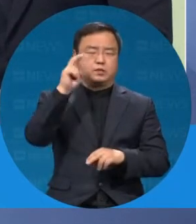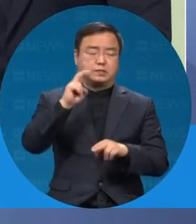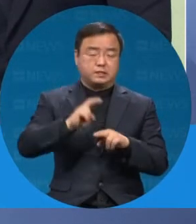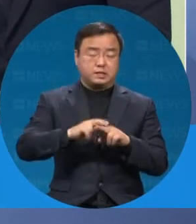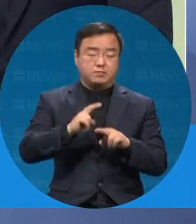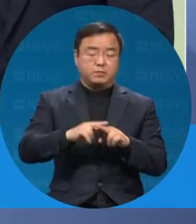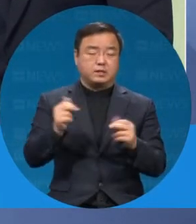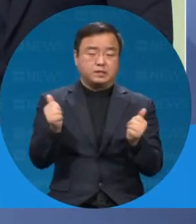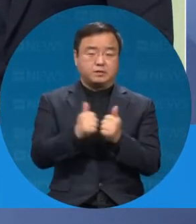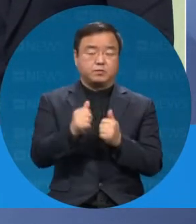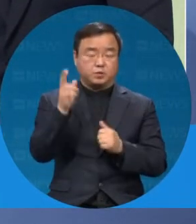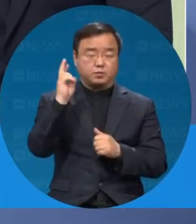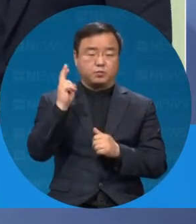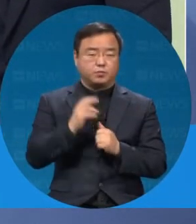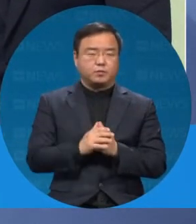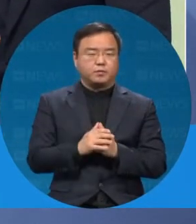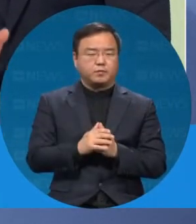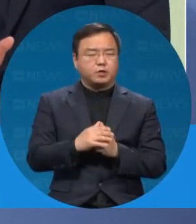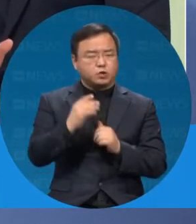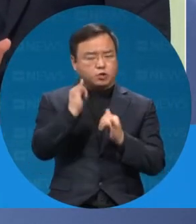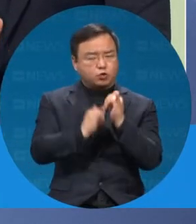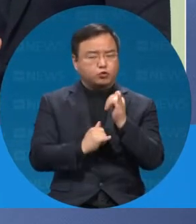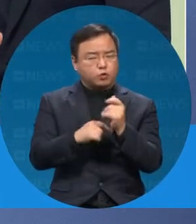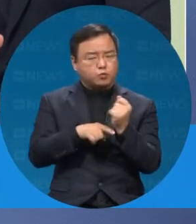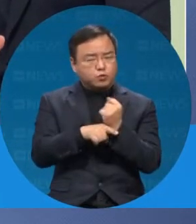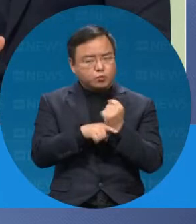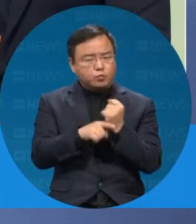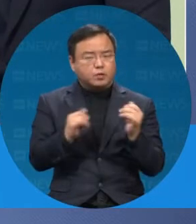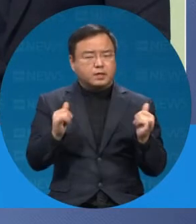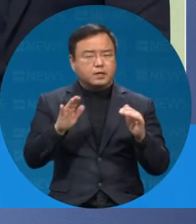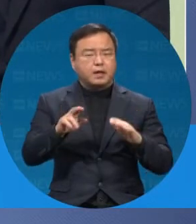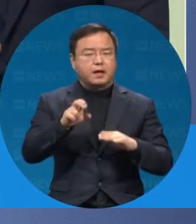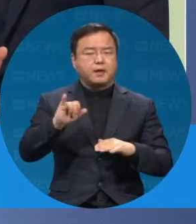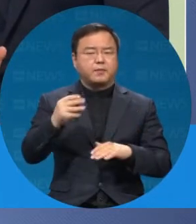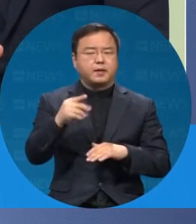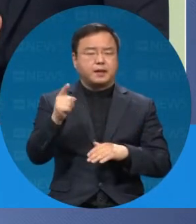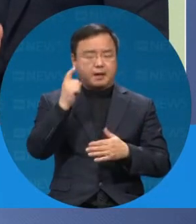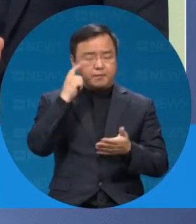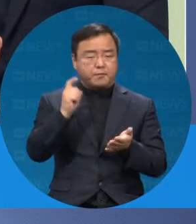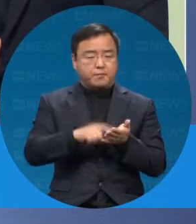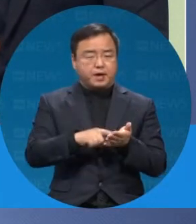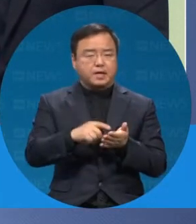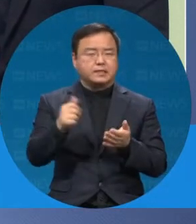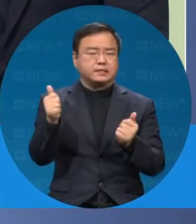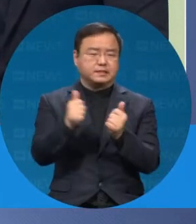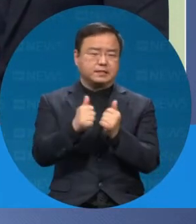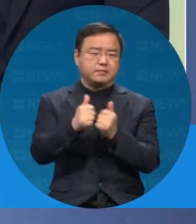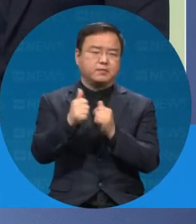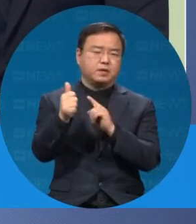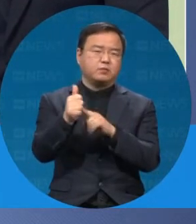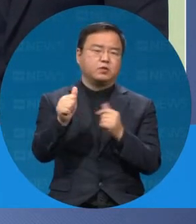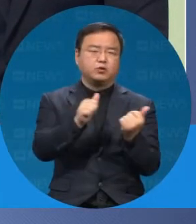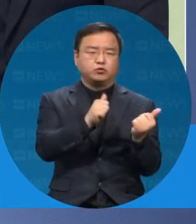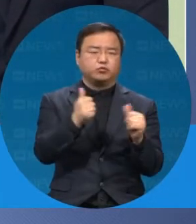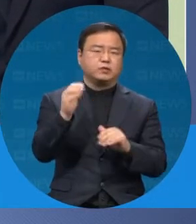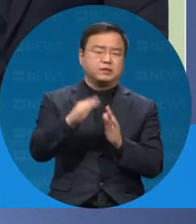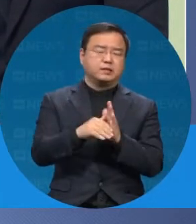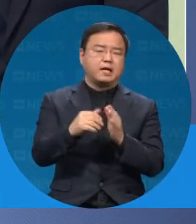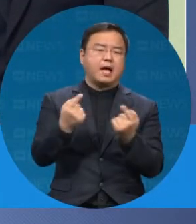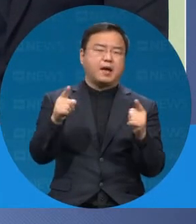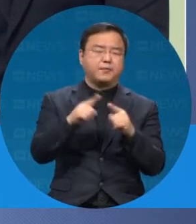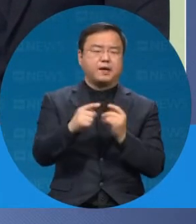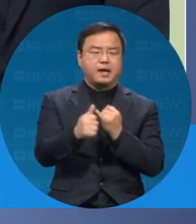데요 고고학자들은 이번에 미라도 밤이라 로 발굴된 이들은 당시 이 남성이 숨졌을 때 함께 묻힌